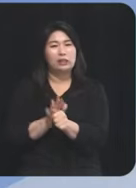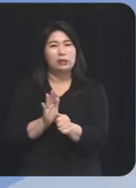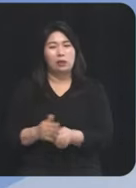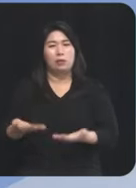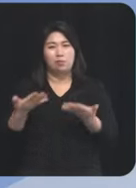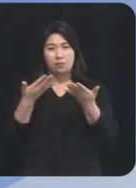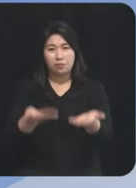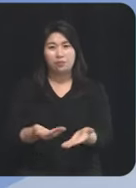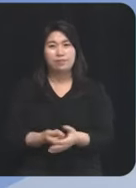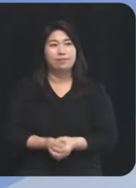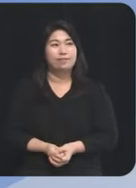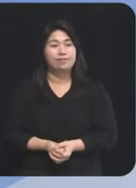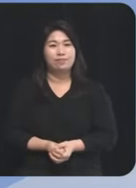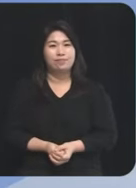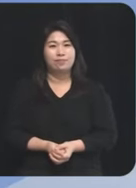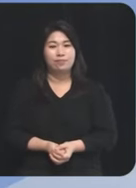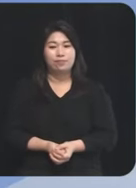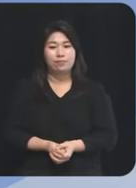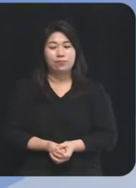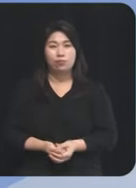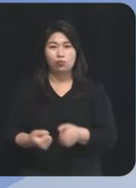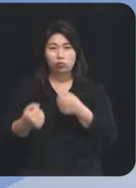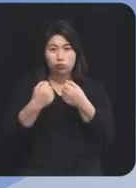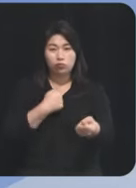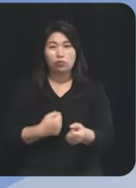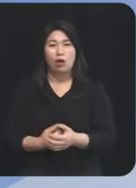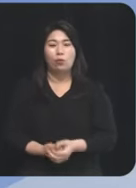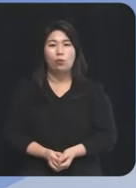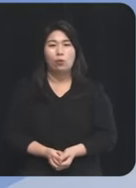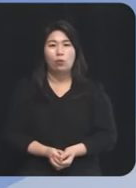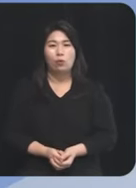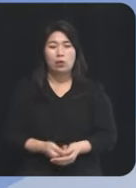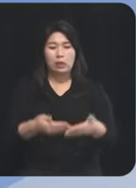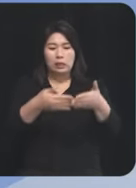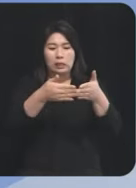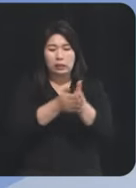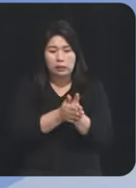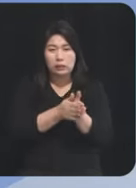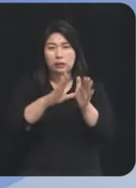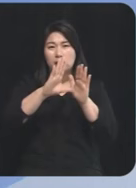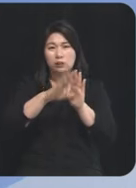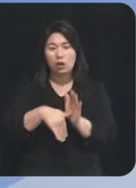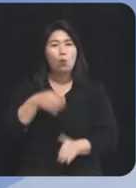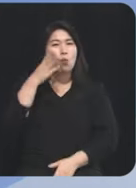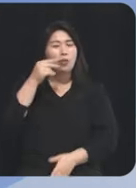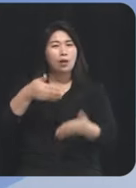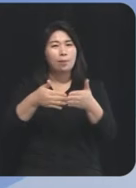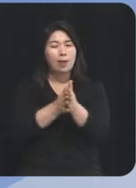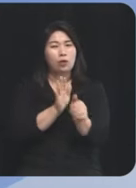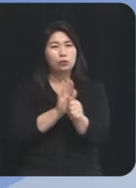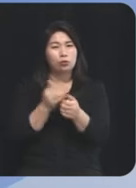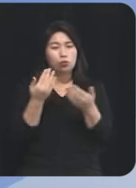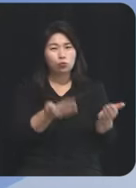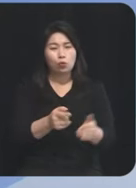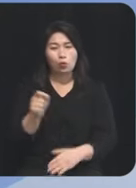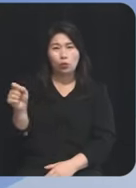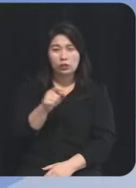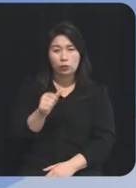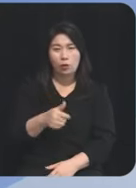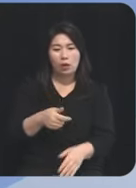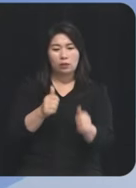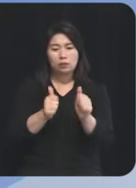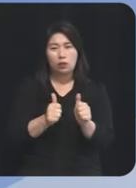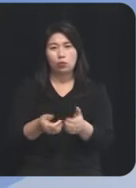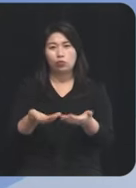않겠습니다. 그럼에도 불구하고 폐업을 해야 될 시는 원활한 폐업 지원과 신속한 제도적인